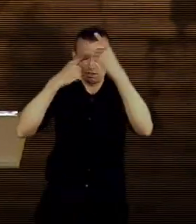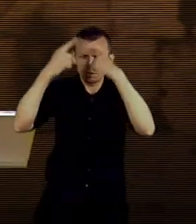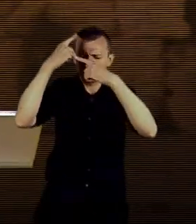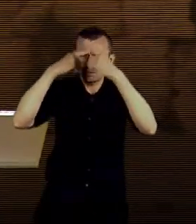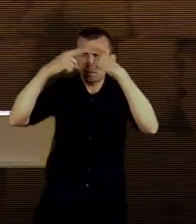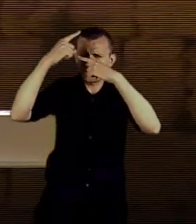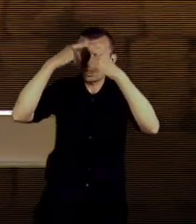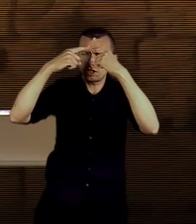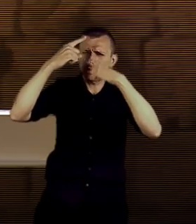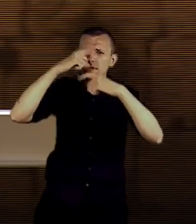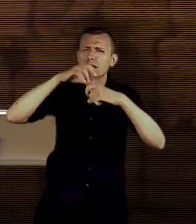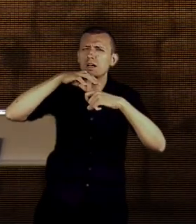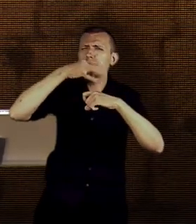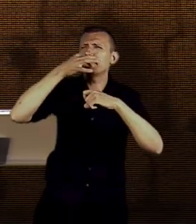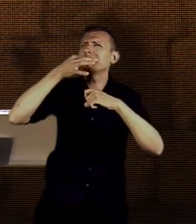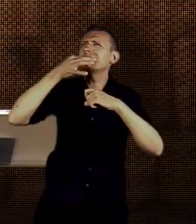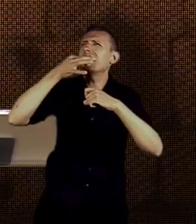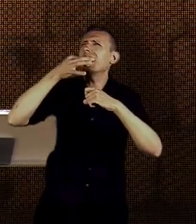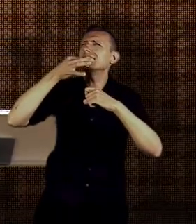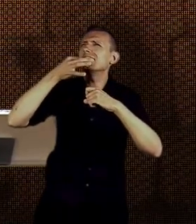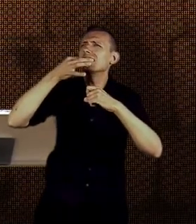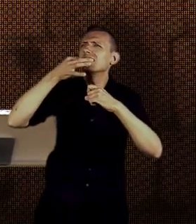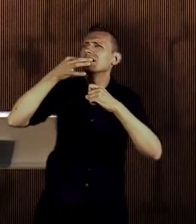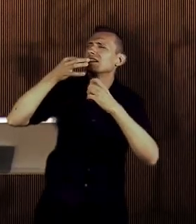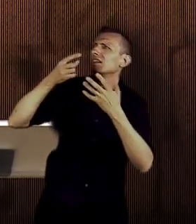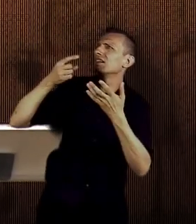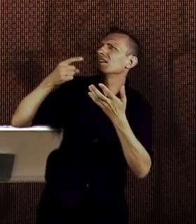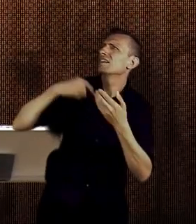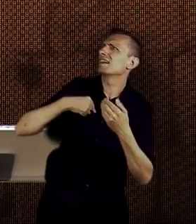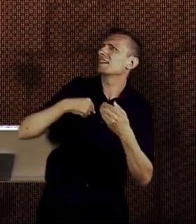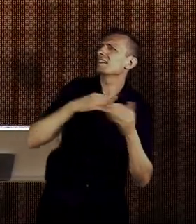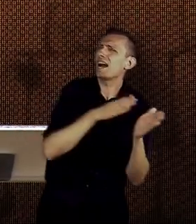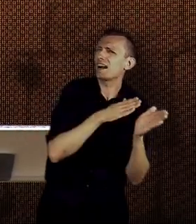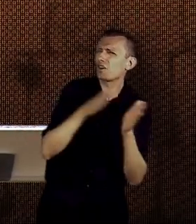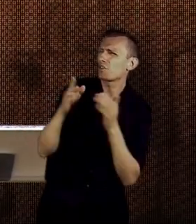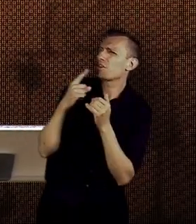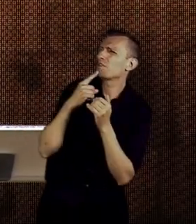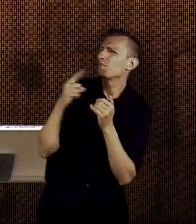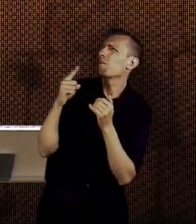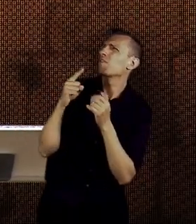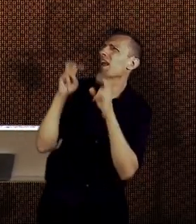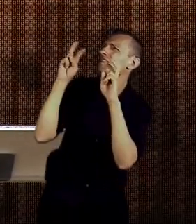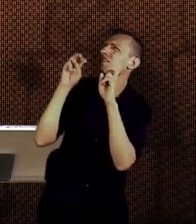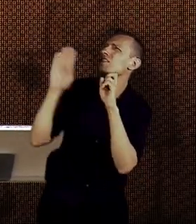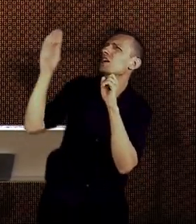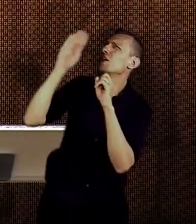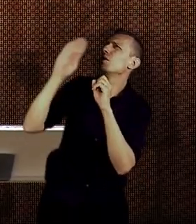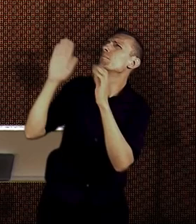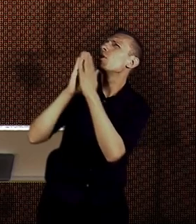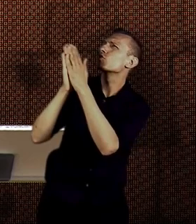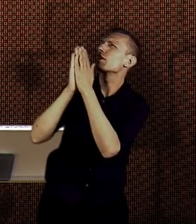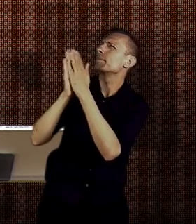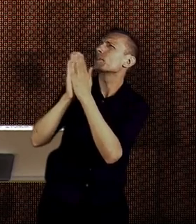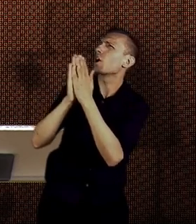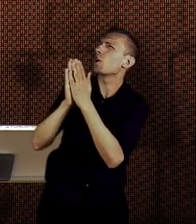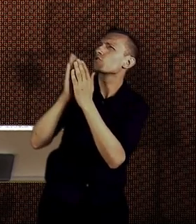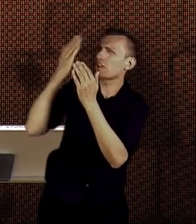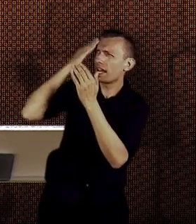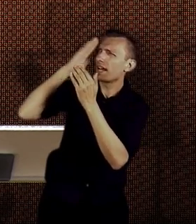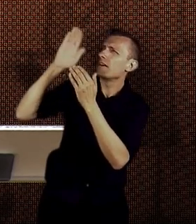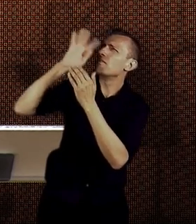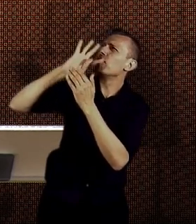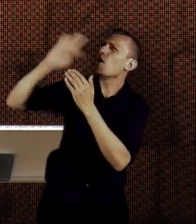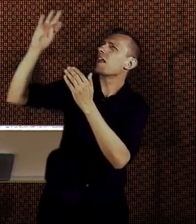Boże, zrób z moim życiem, w moim życiu i przez moje życie wszystko, co uważasz za